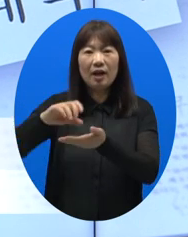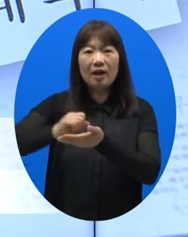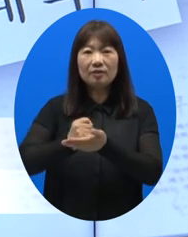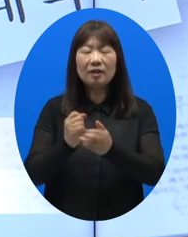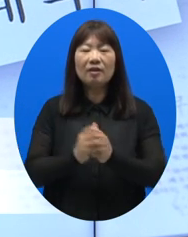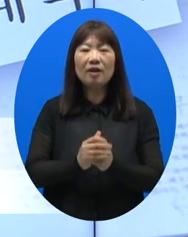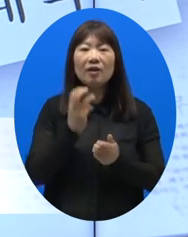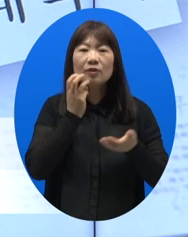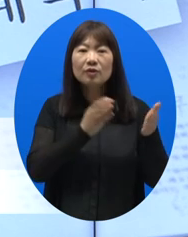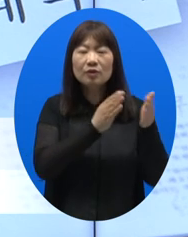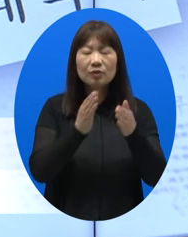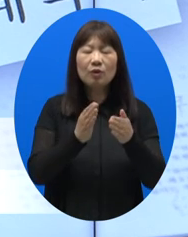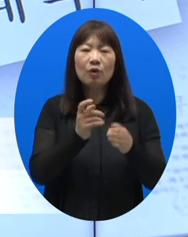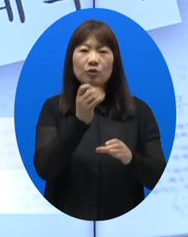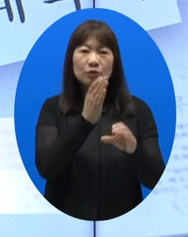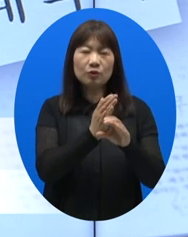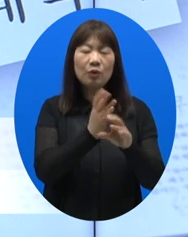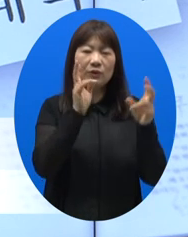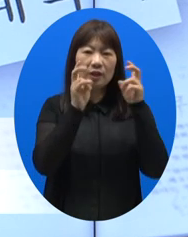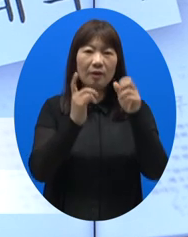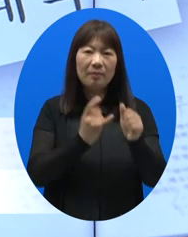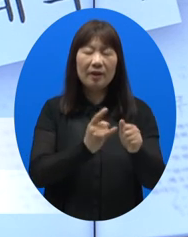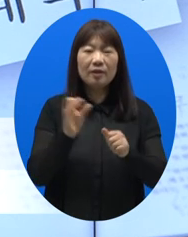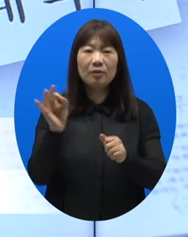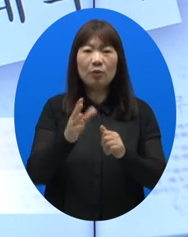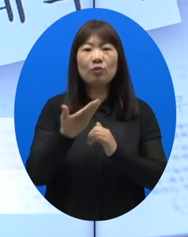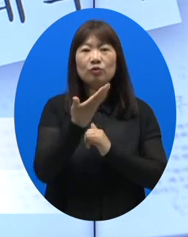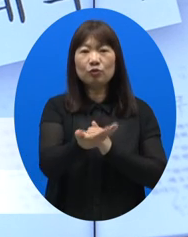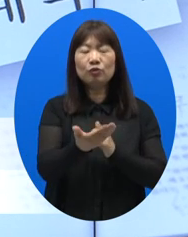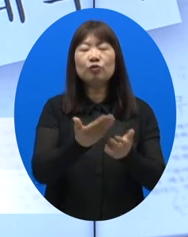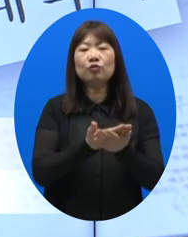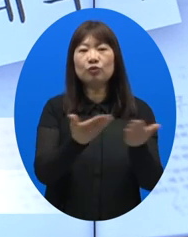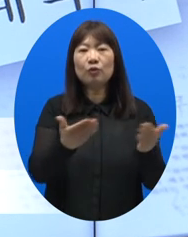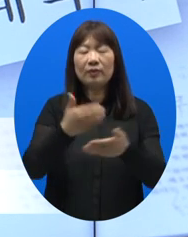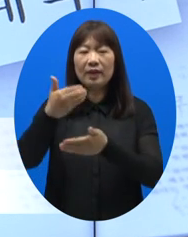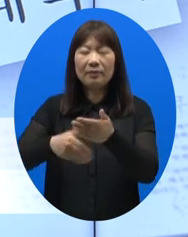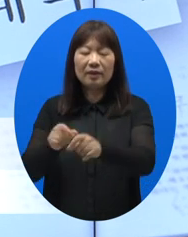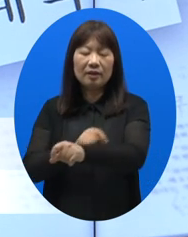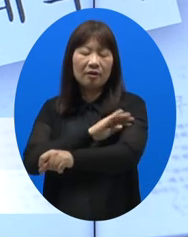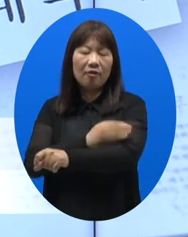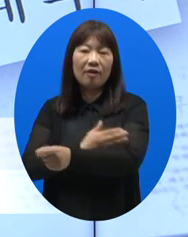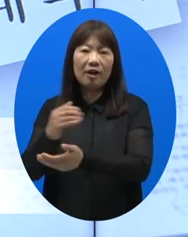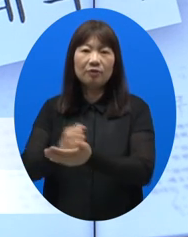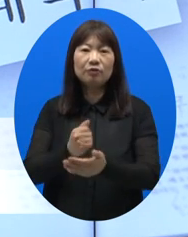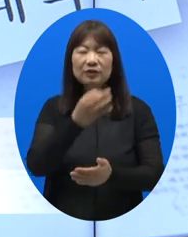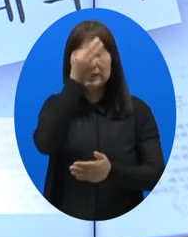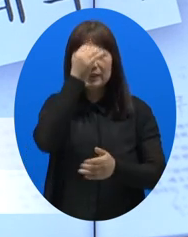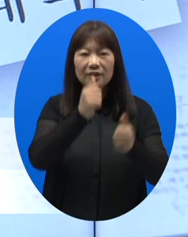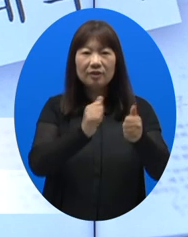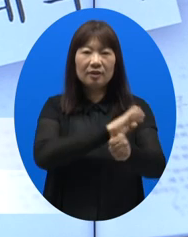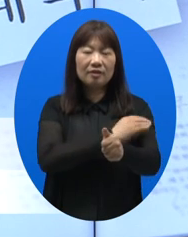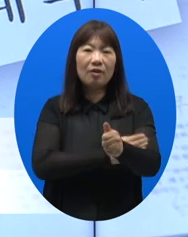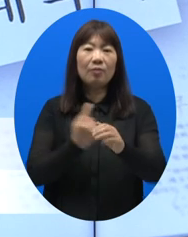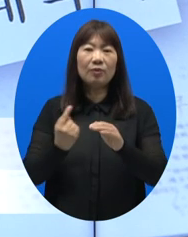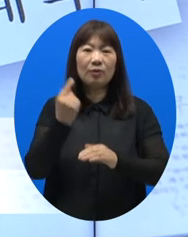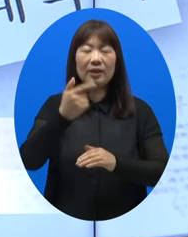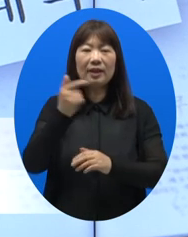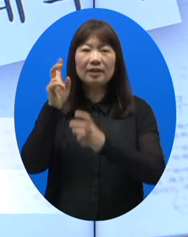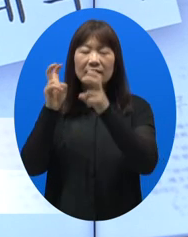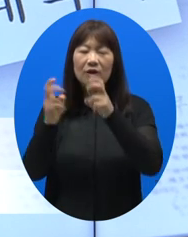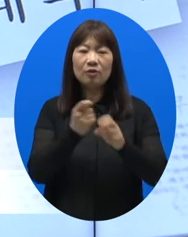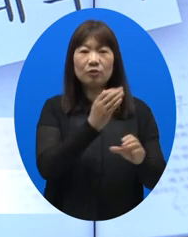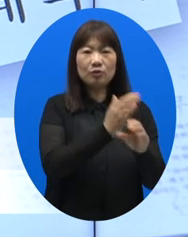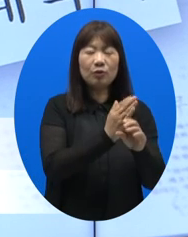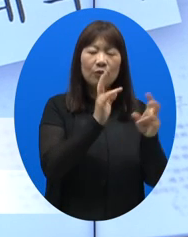도내 중소 벤처기업의 무상으로 양보하고 있습니다 남는 특허를 활용해 기술 경쟁력을 높이고 대기업과 중소기업간